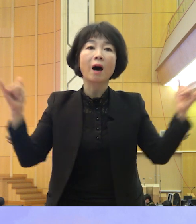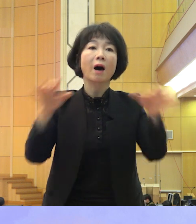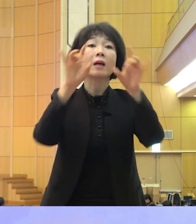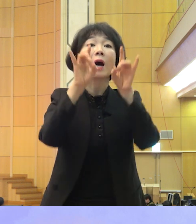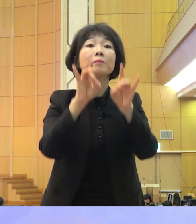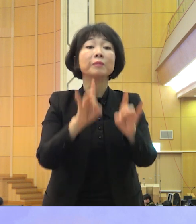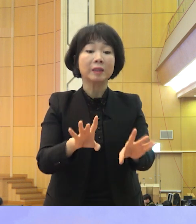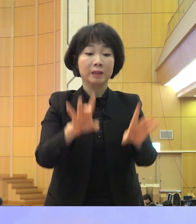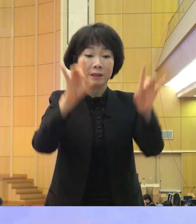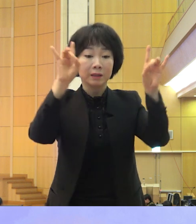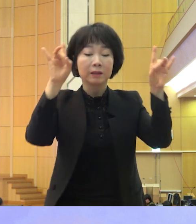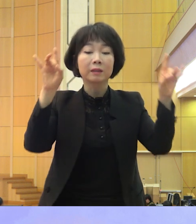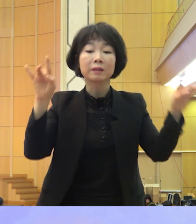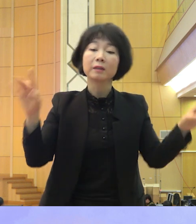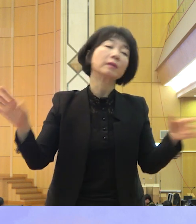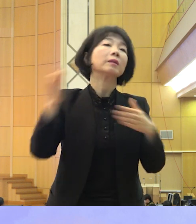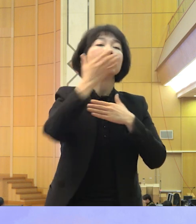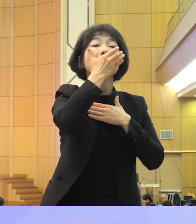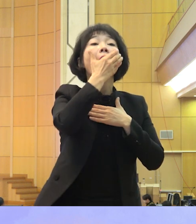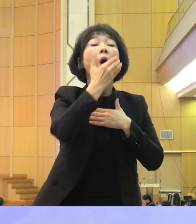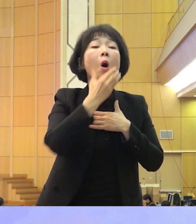믿는 사람들,